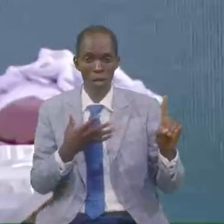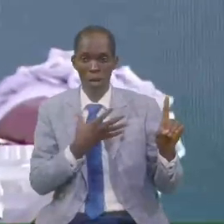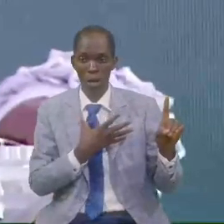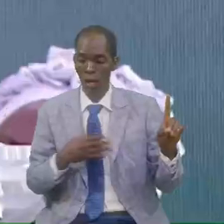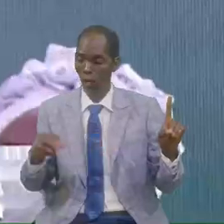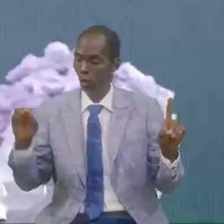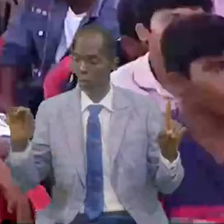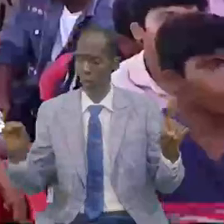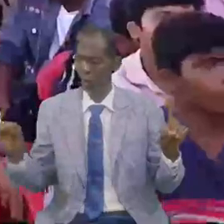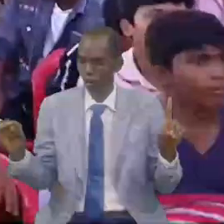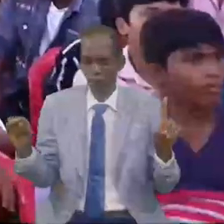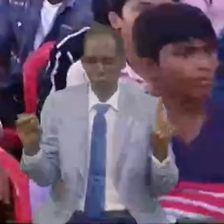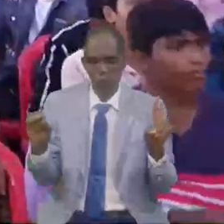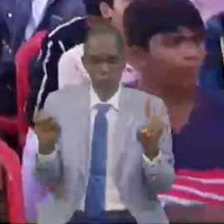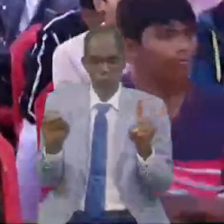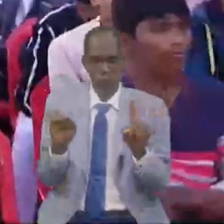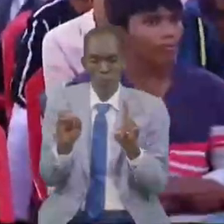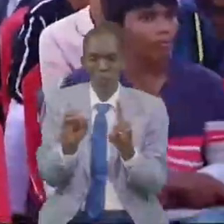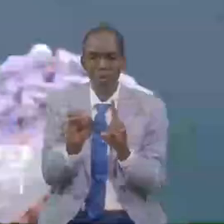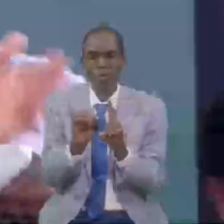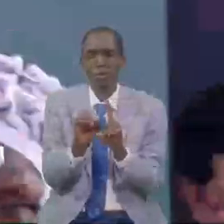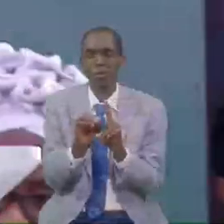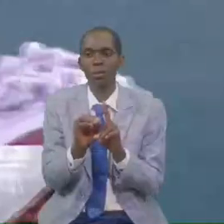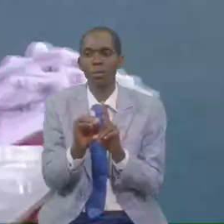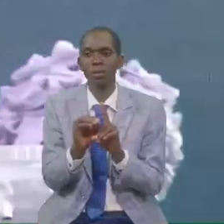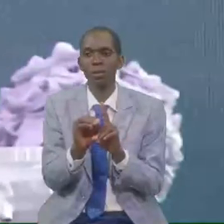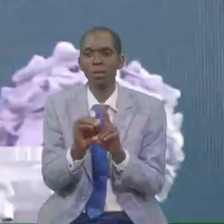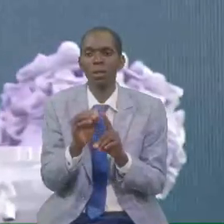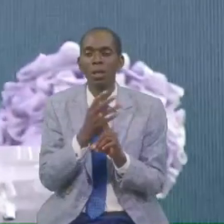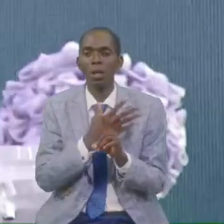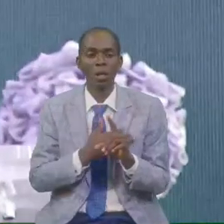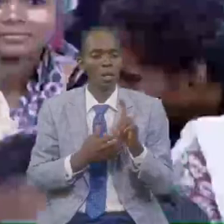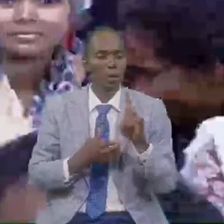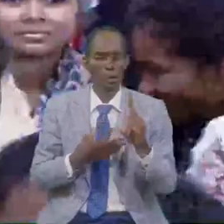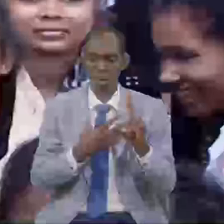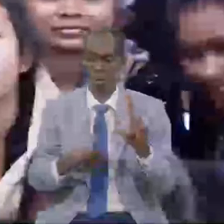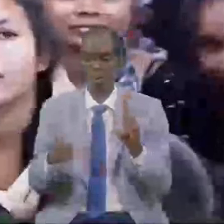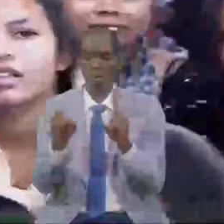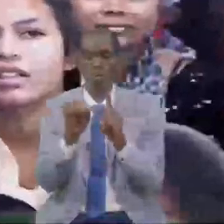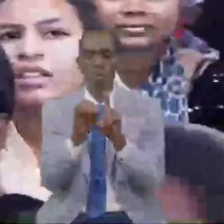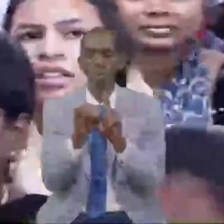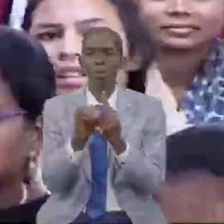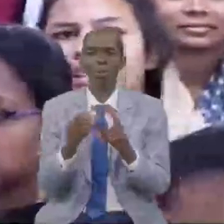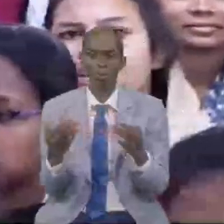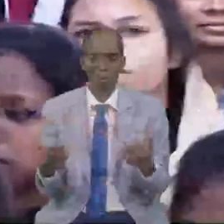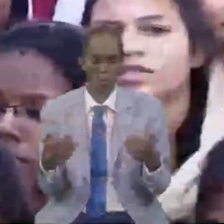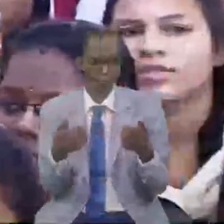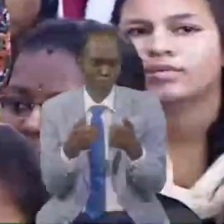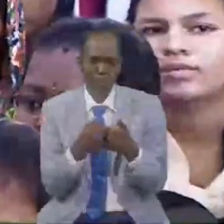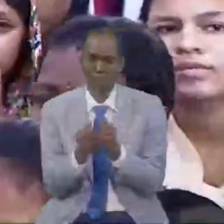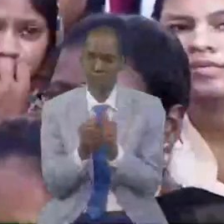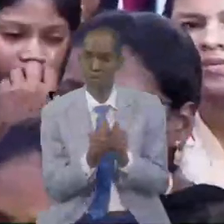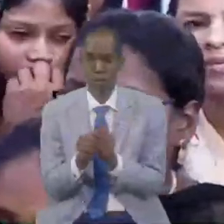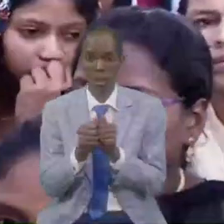Et vous rapprochez le 0 de 1. Et le 1 et le 0